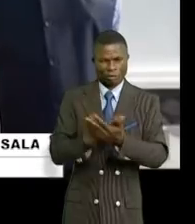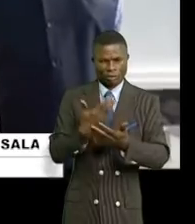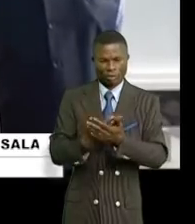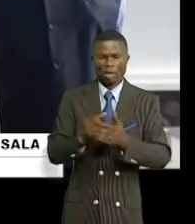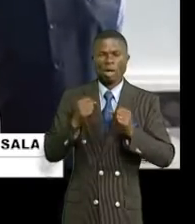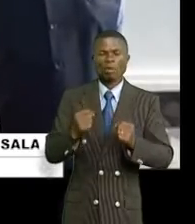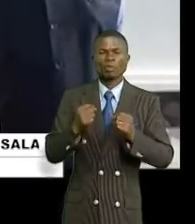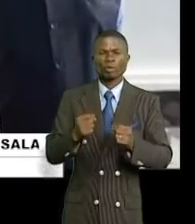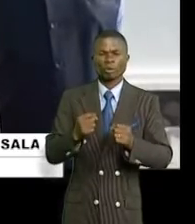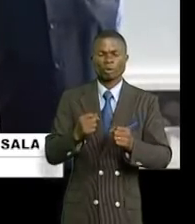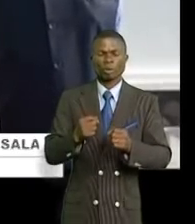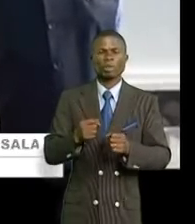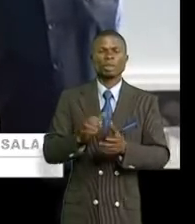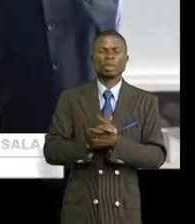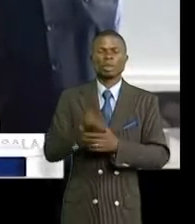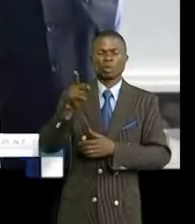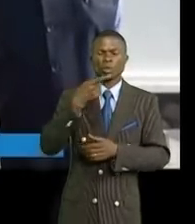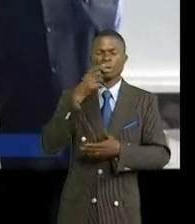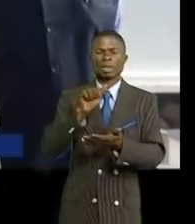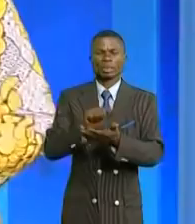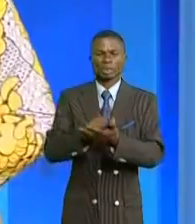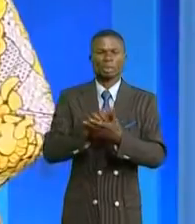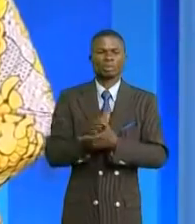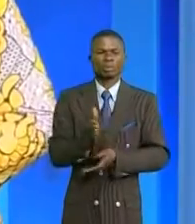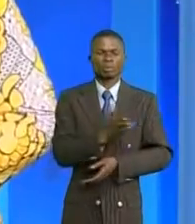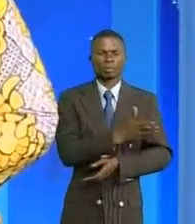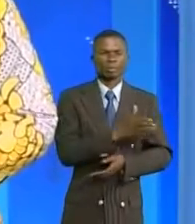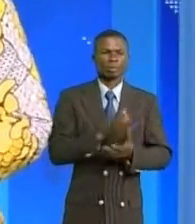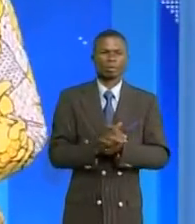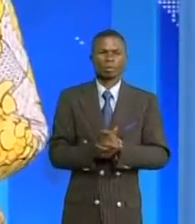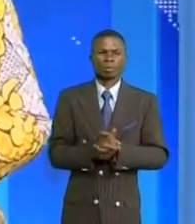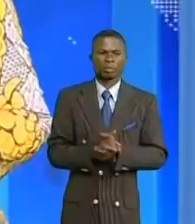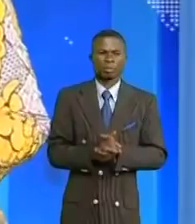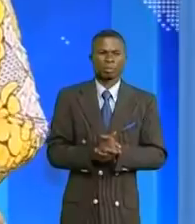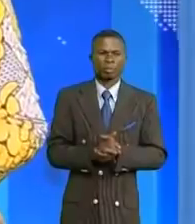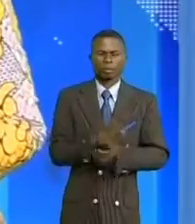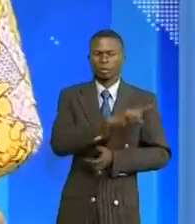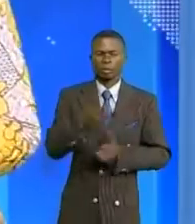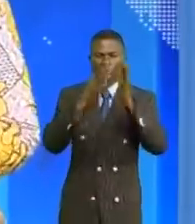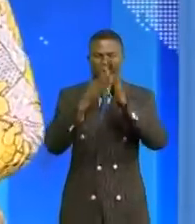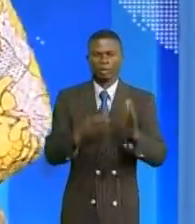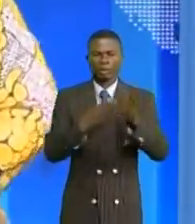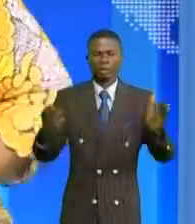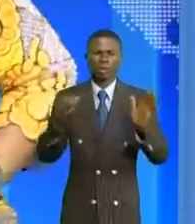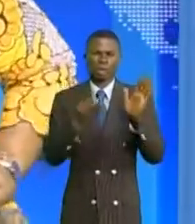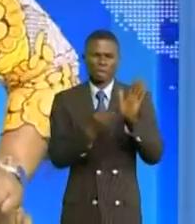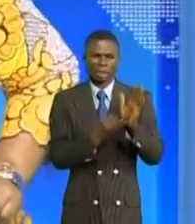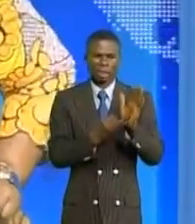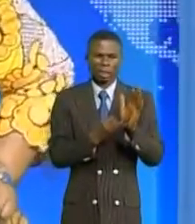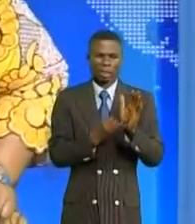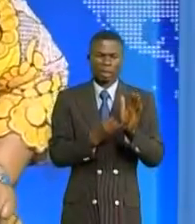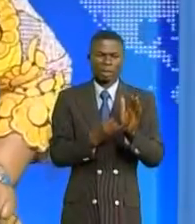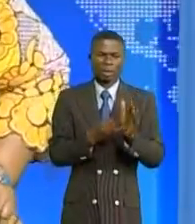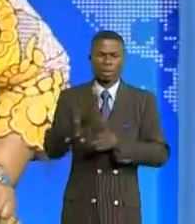a conclu françois grignon et bien de 1997 jusqu'à ce jour le prix du carton